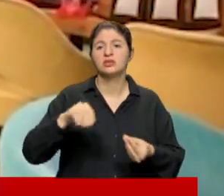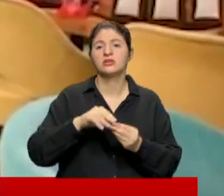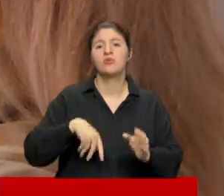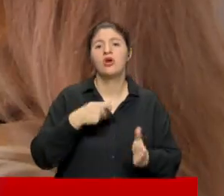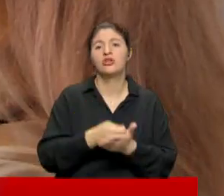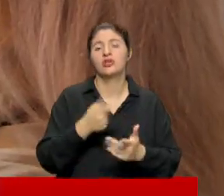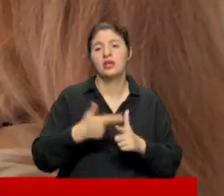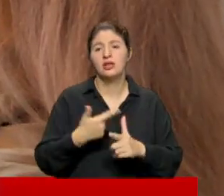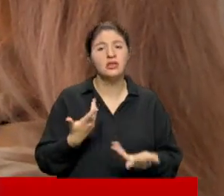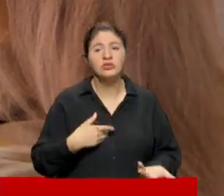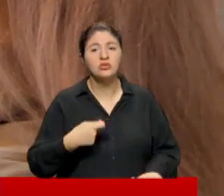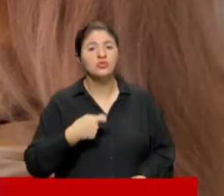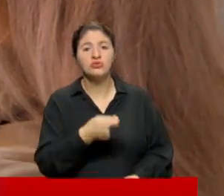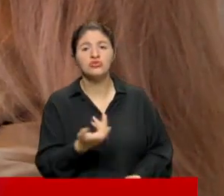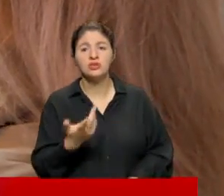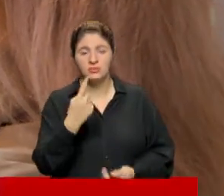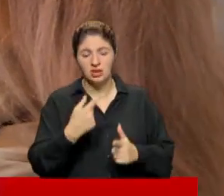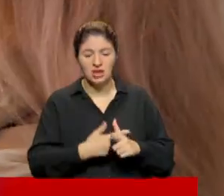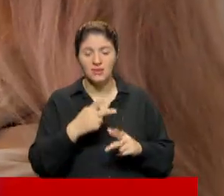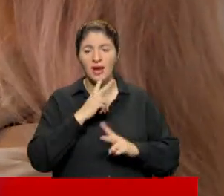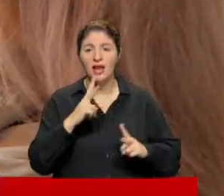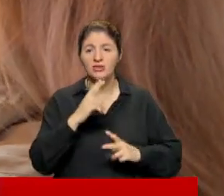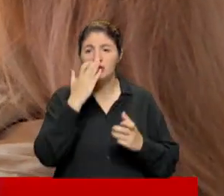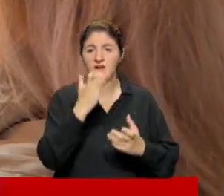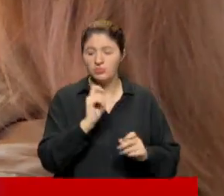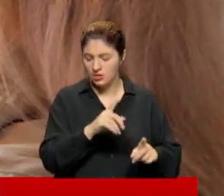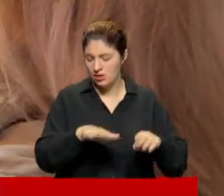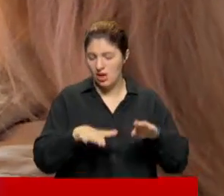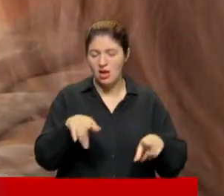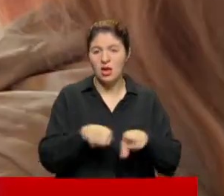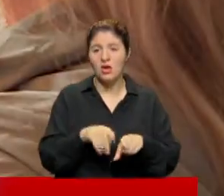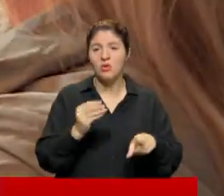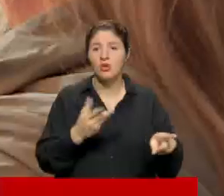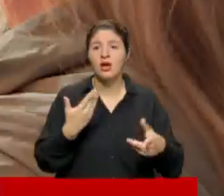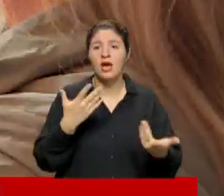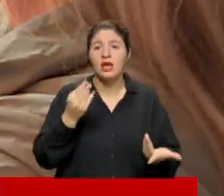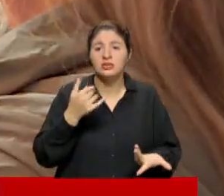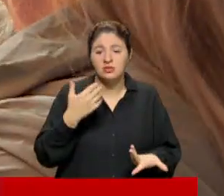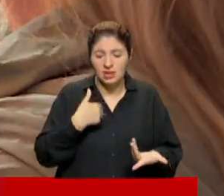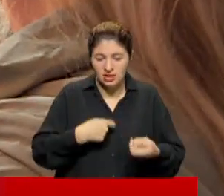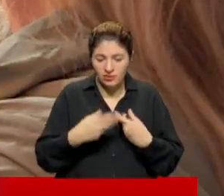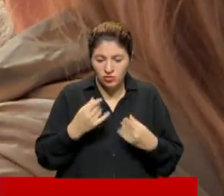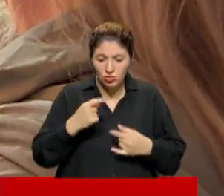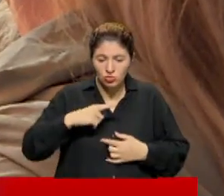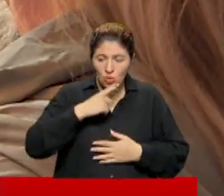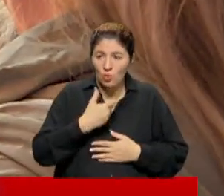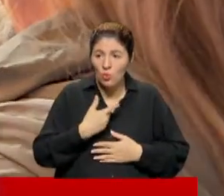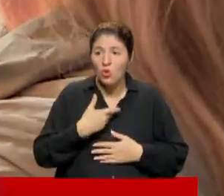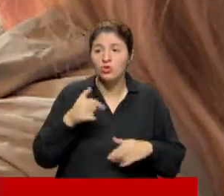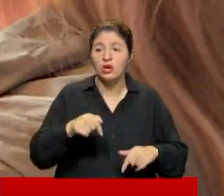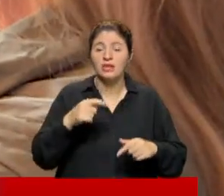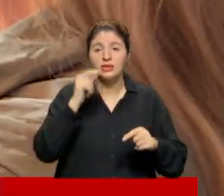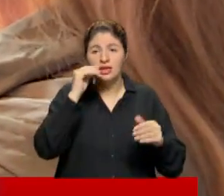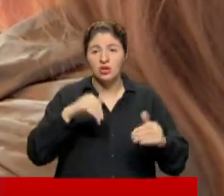kirasını nasıl ödeyeceğiz bir kirayla bir elektriği karşılaşsa aynı dengeye geliyor şu anda ens saf olarak zaten zor durumdayız şu anda